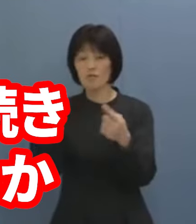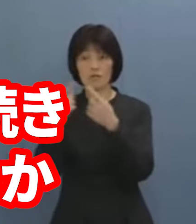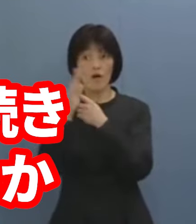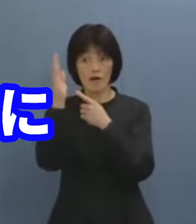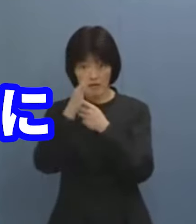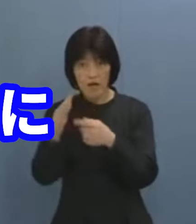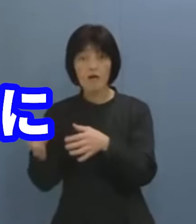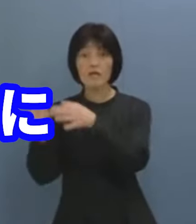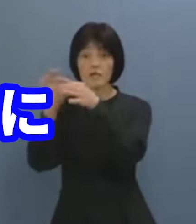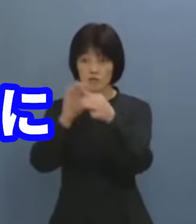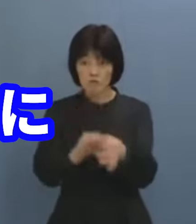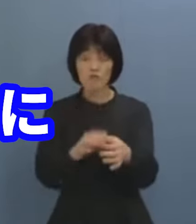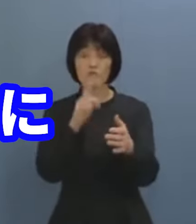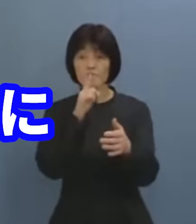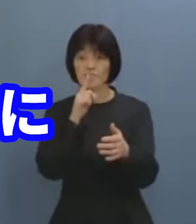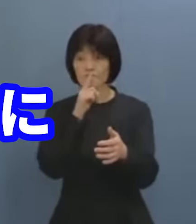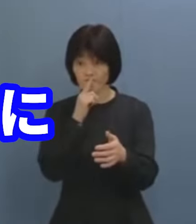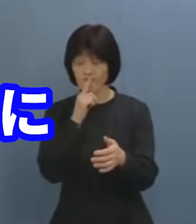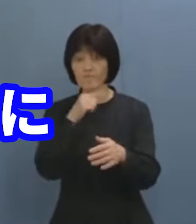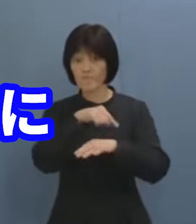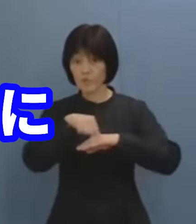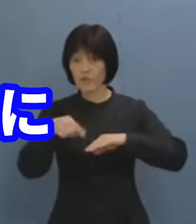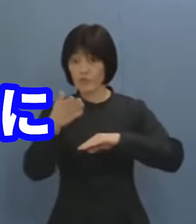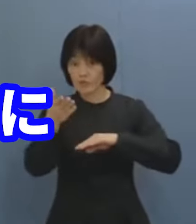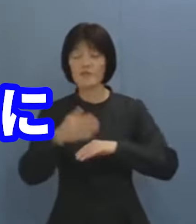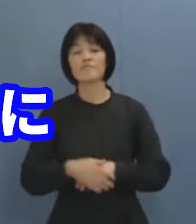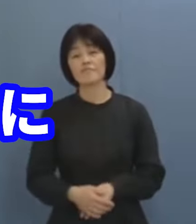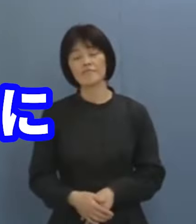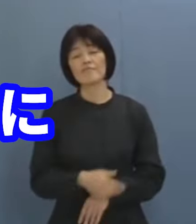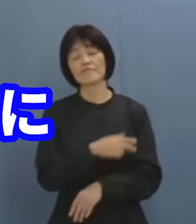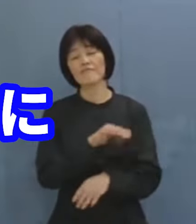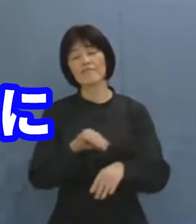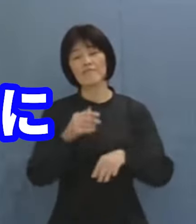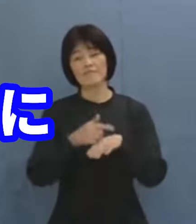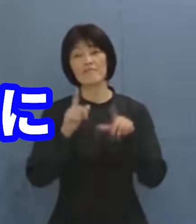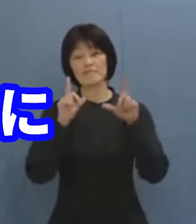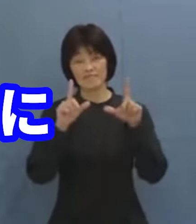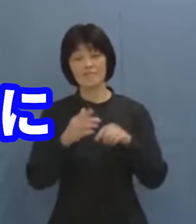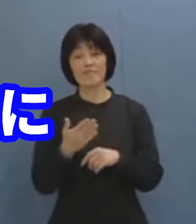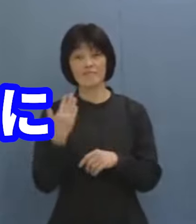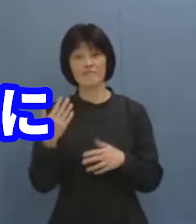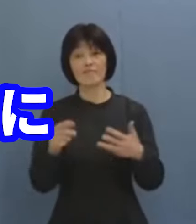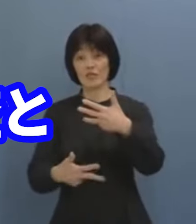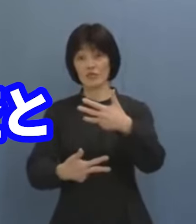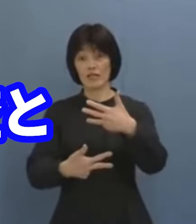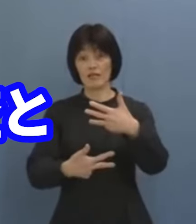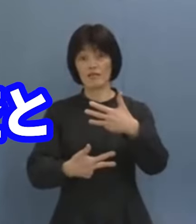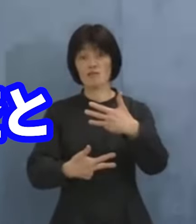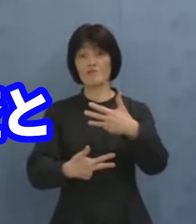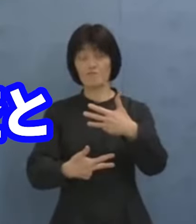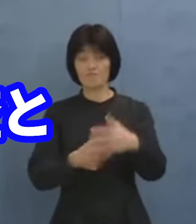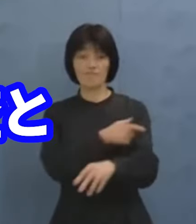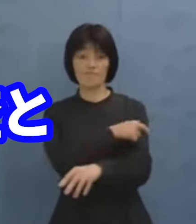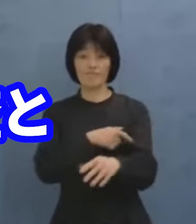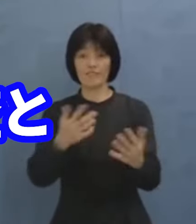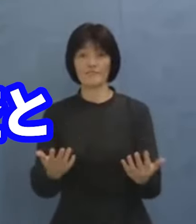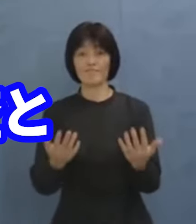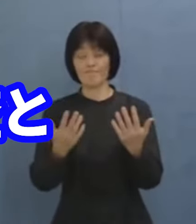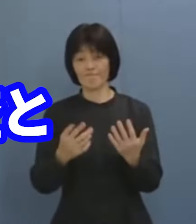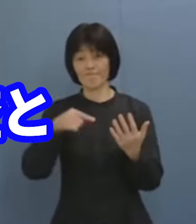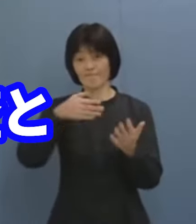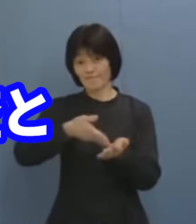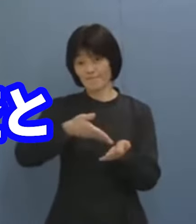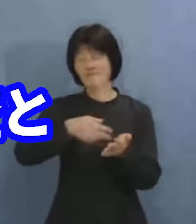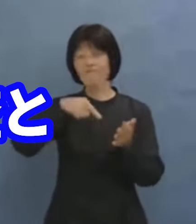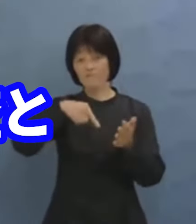うか。 そうですね、先日8月7日に、確か記者会見で、文書問題に関する、まあ、調